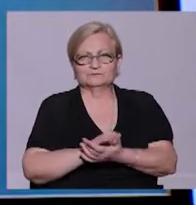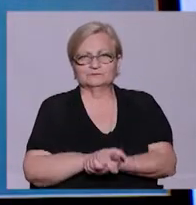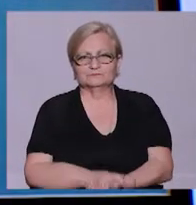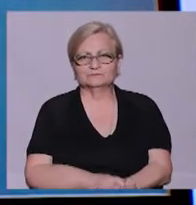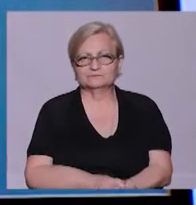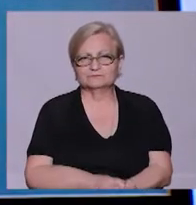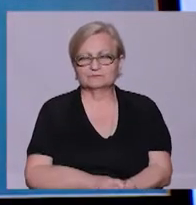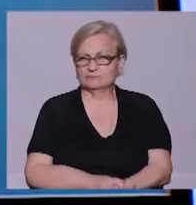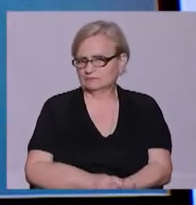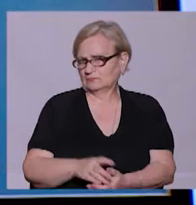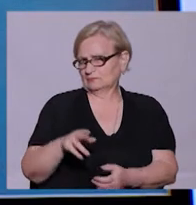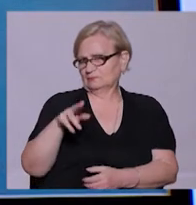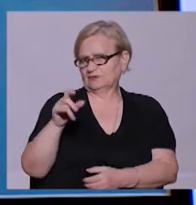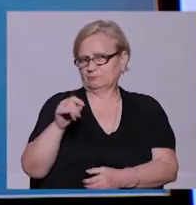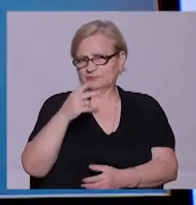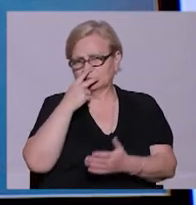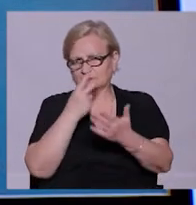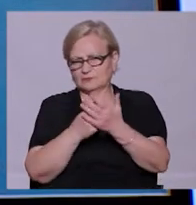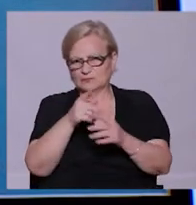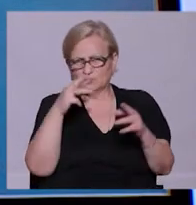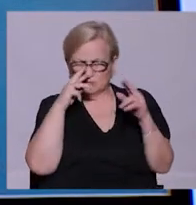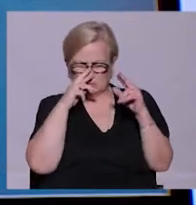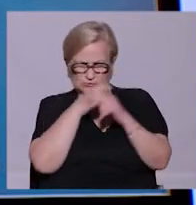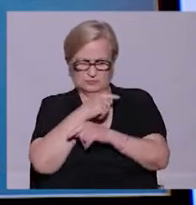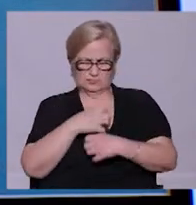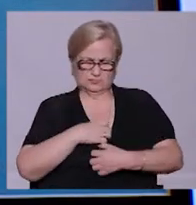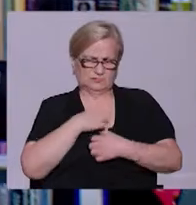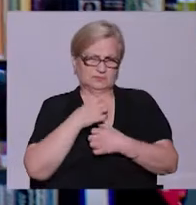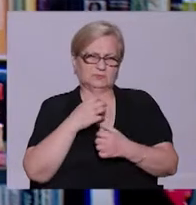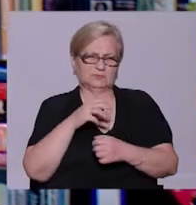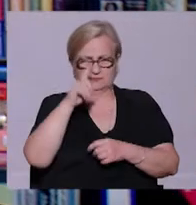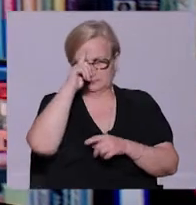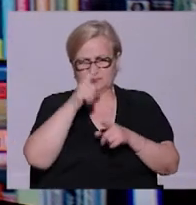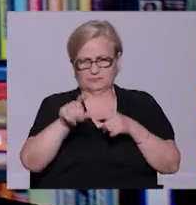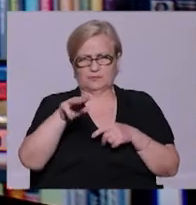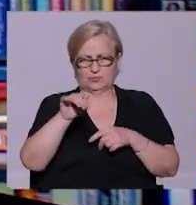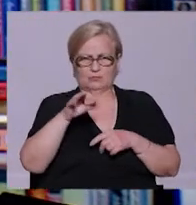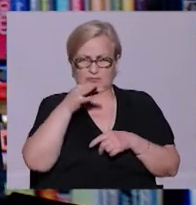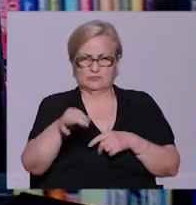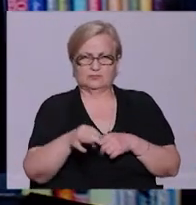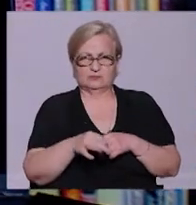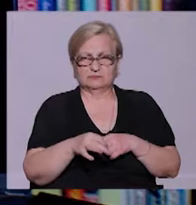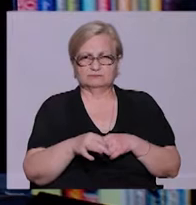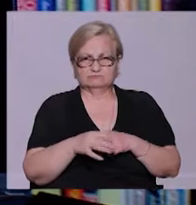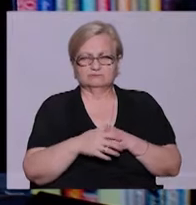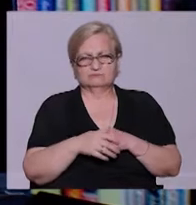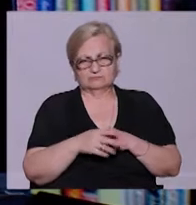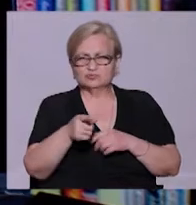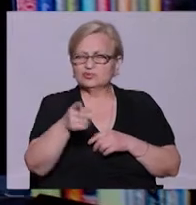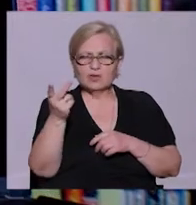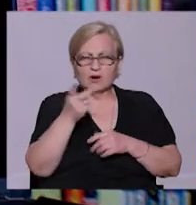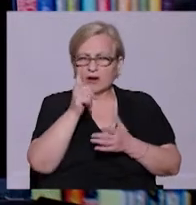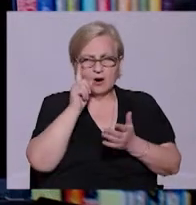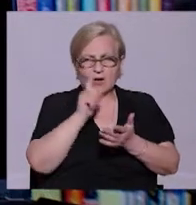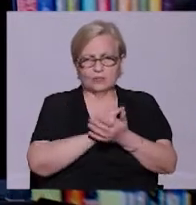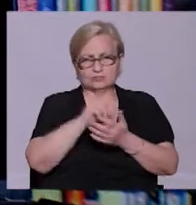პეპი გულახდილად უნდა გითხრა, რომ საშინელი შეცდომებია, თქვა ტომმა. ხო პეპი, სკოლაში უნდა